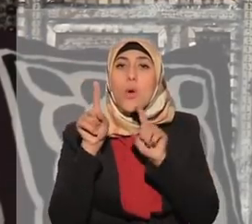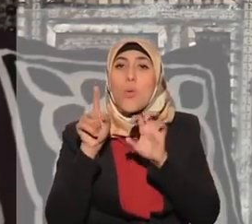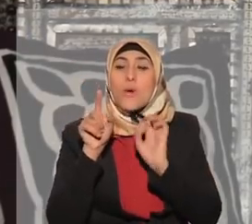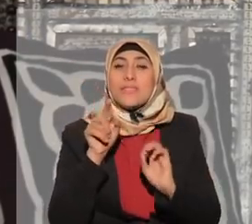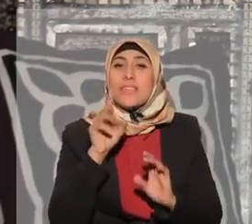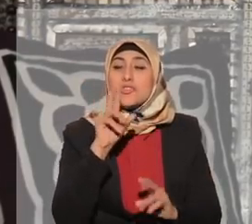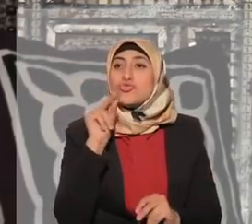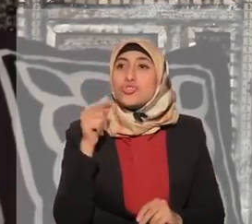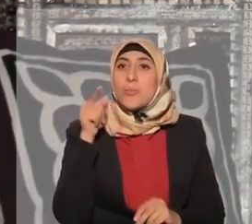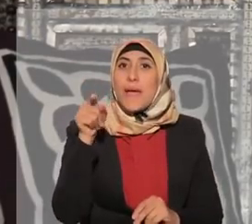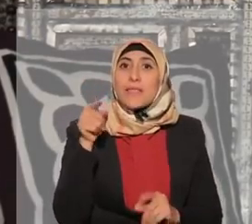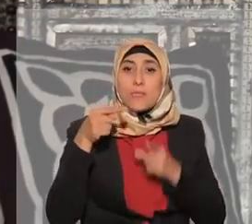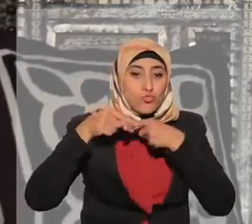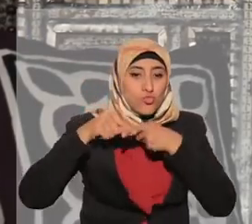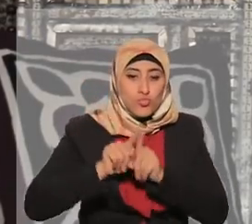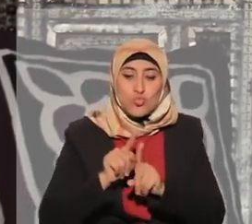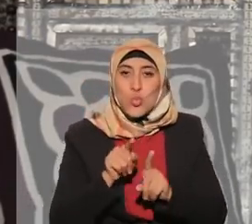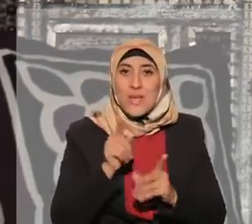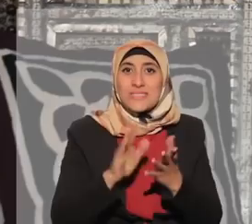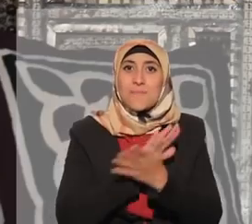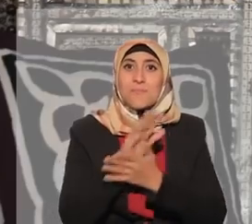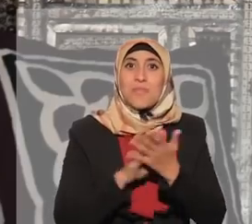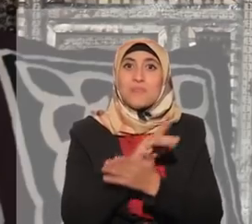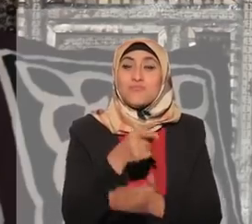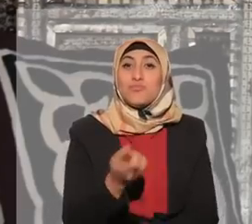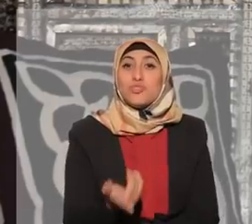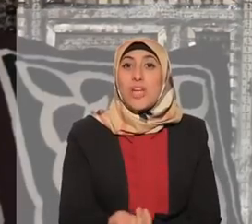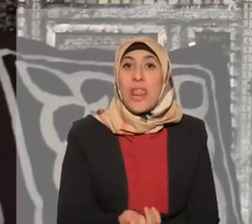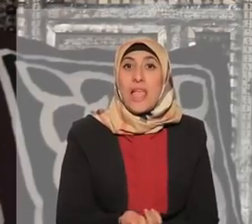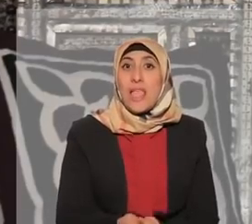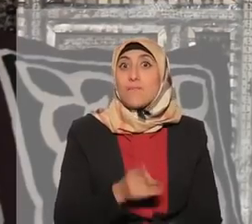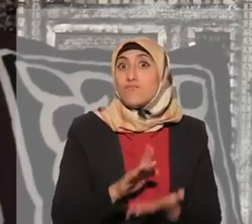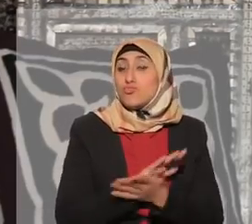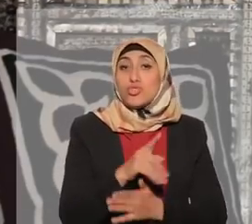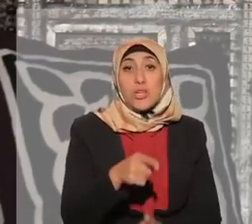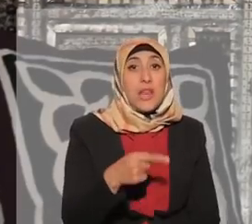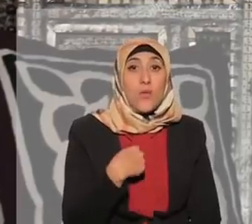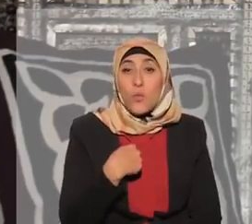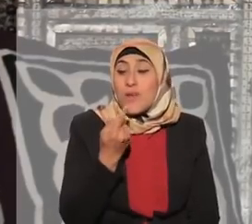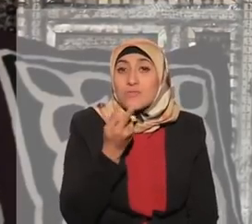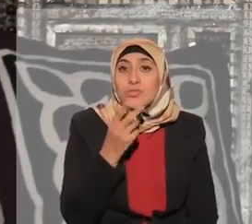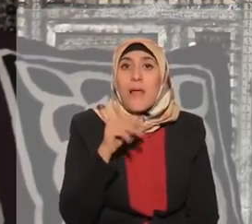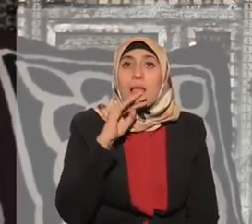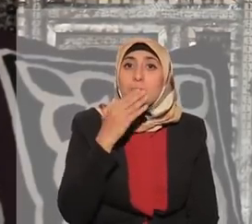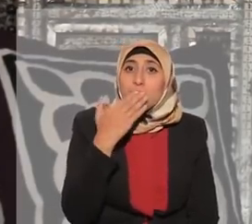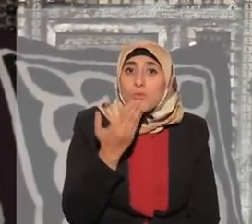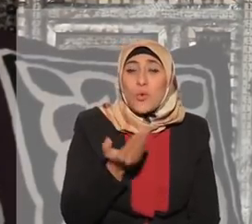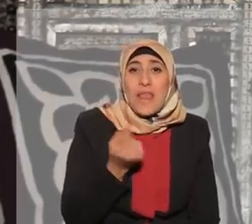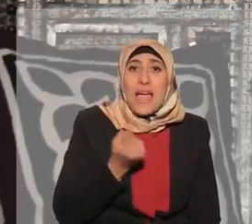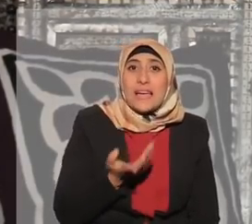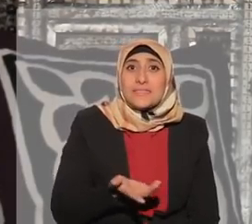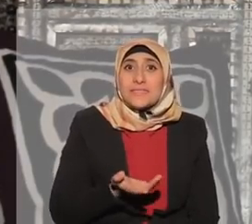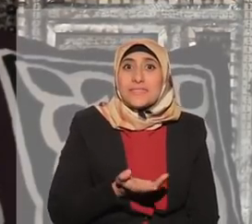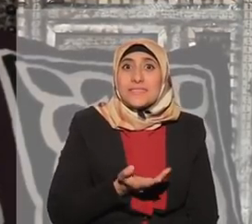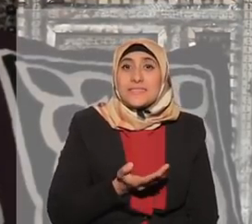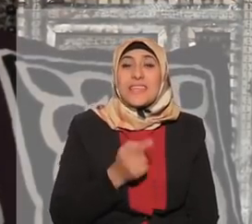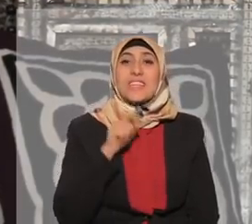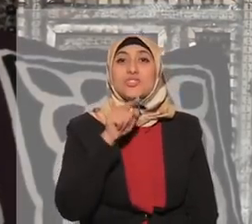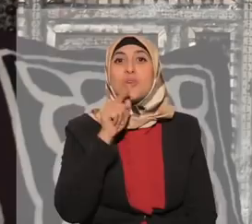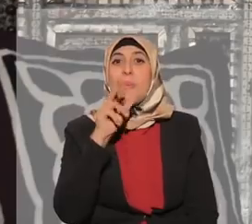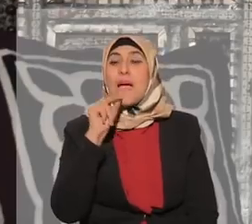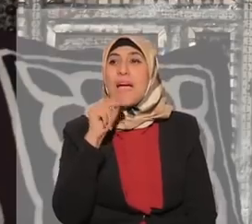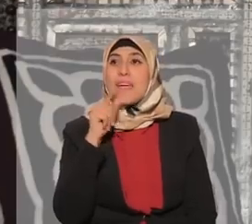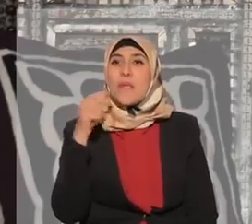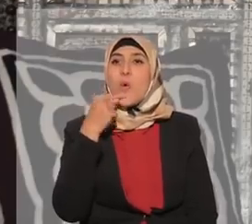العظيم كان حالا لا يتناسب مع معنى التسليم الكلي والرضا. طيب لماذا لم يفصح